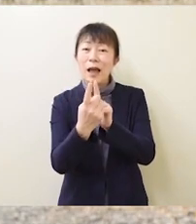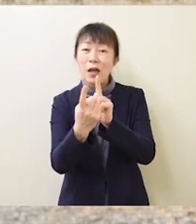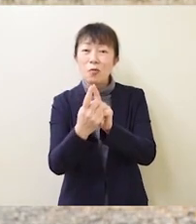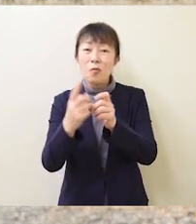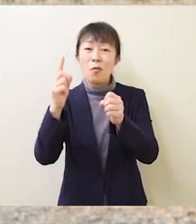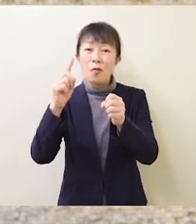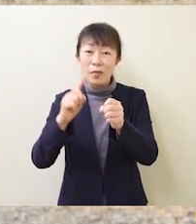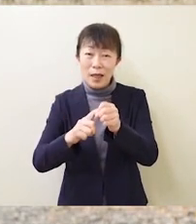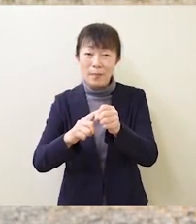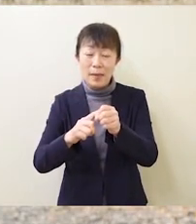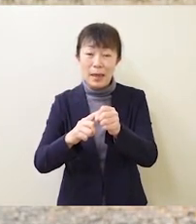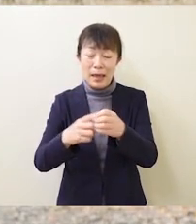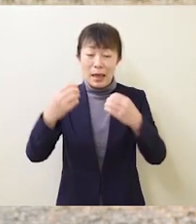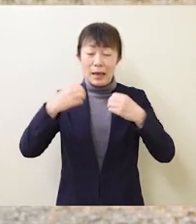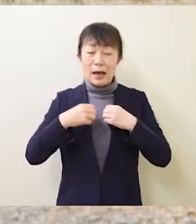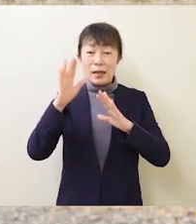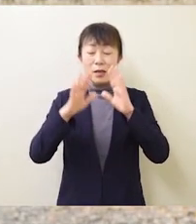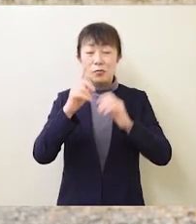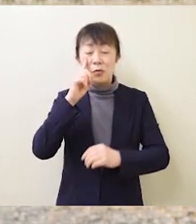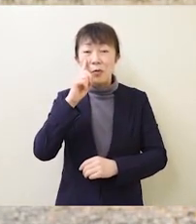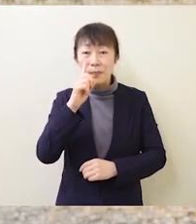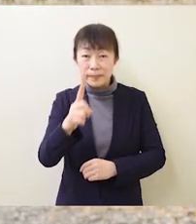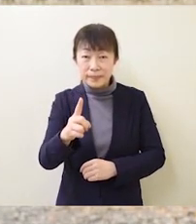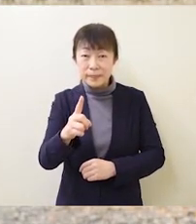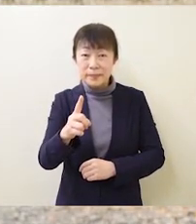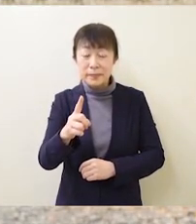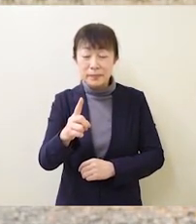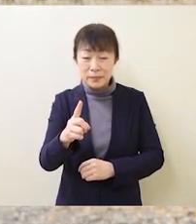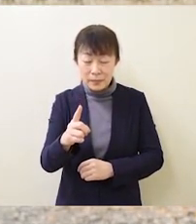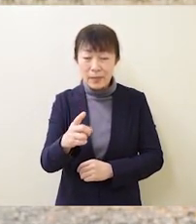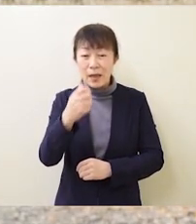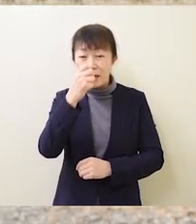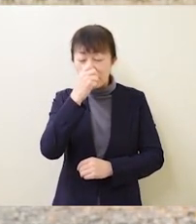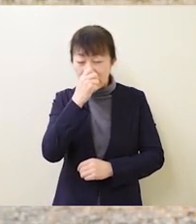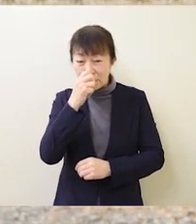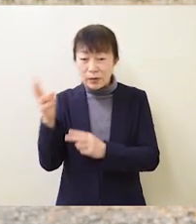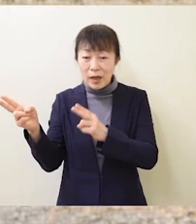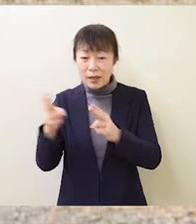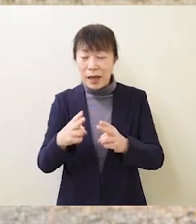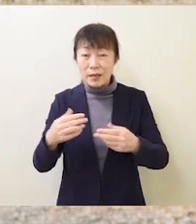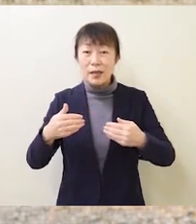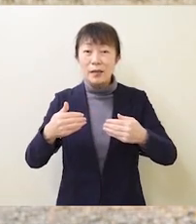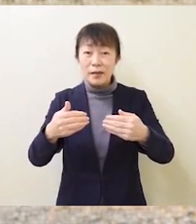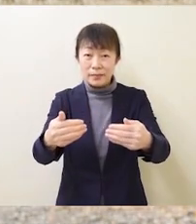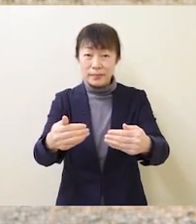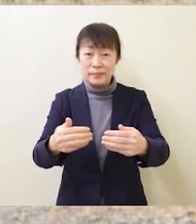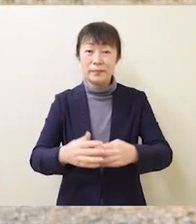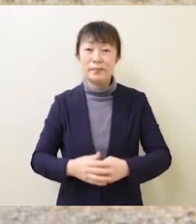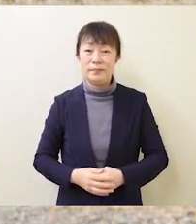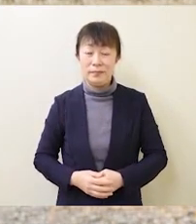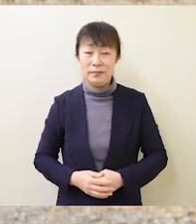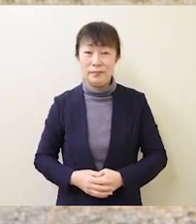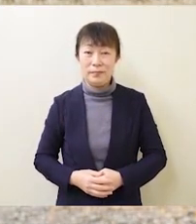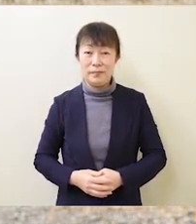、感染状況を注視しつつ万全の体制で取り組んでまいります。